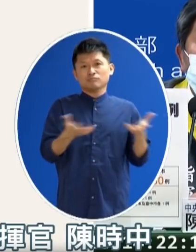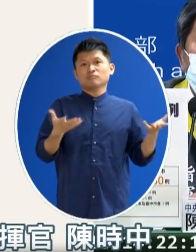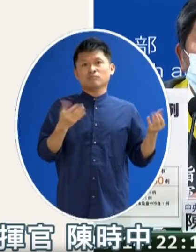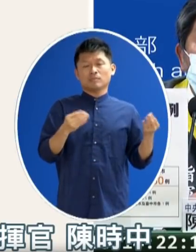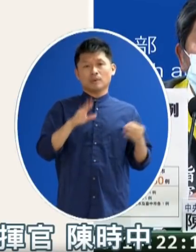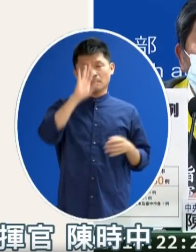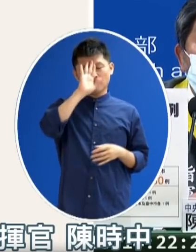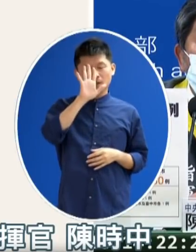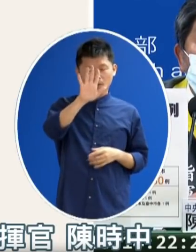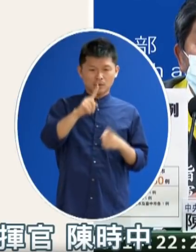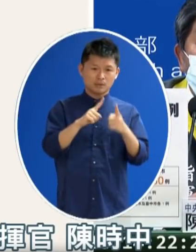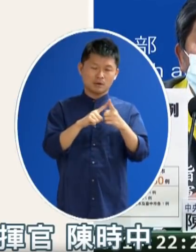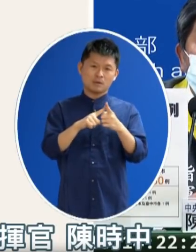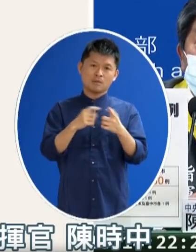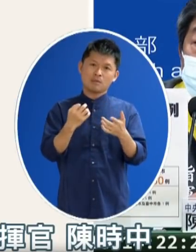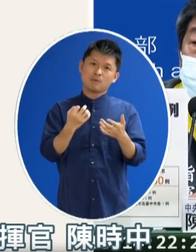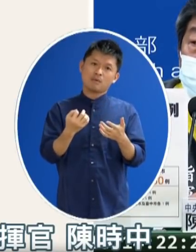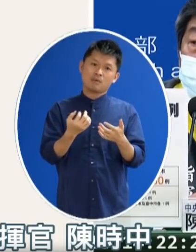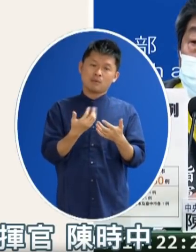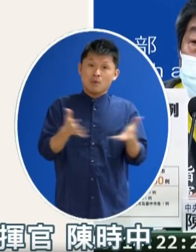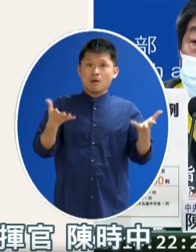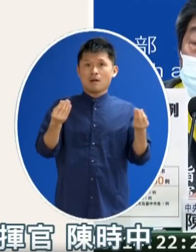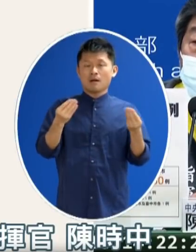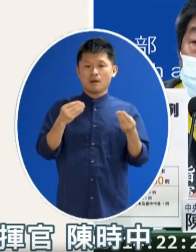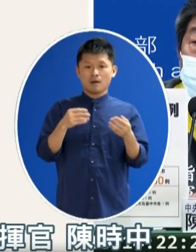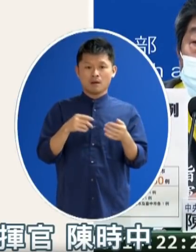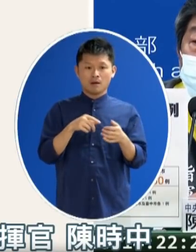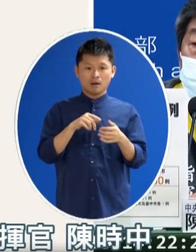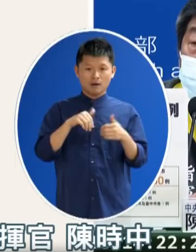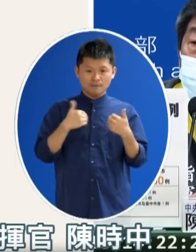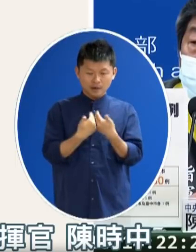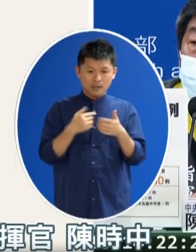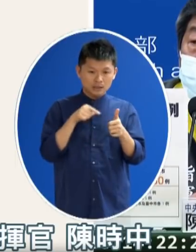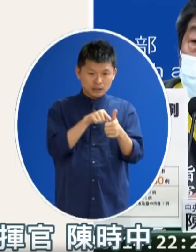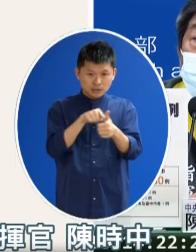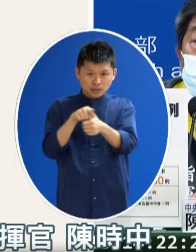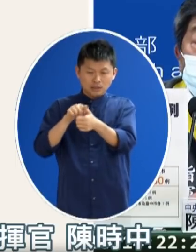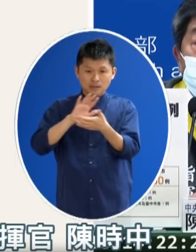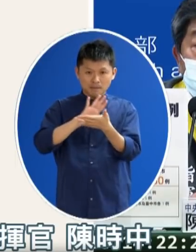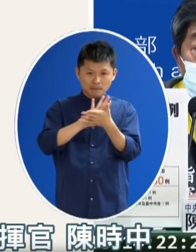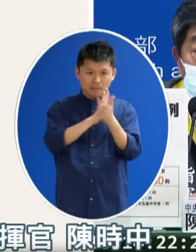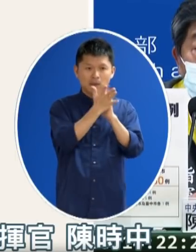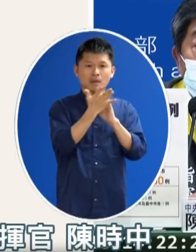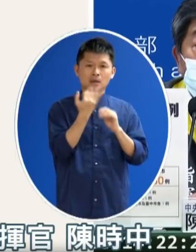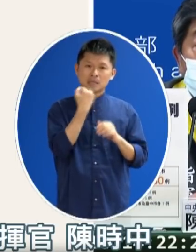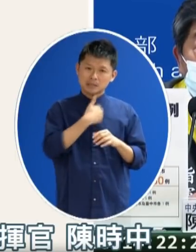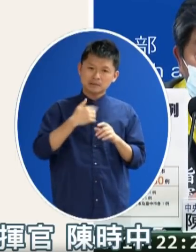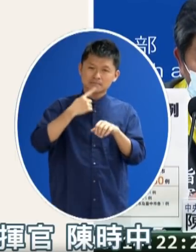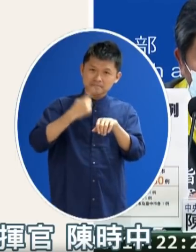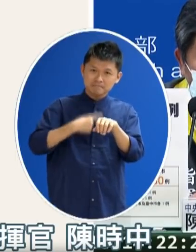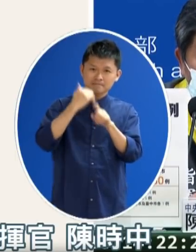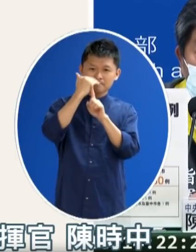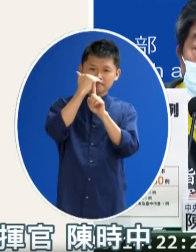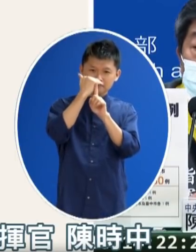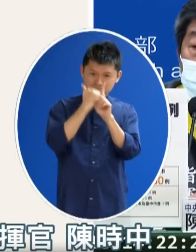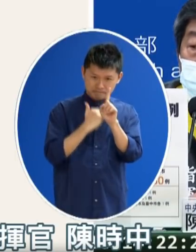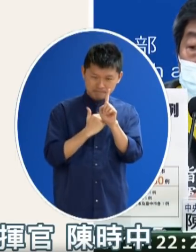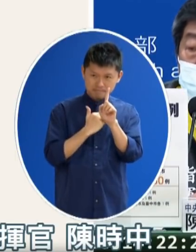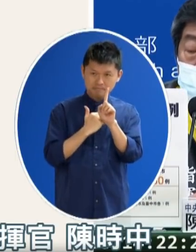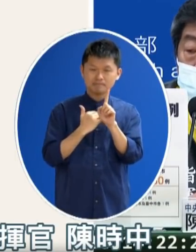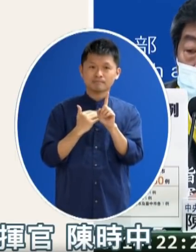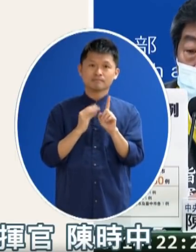现在染疫的一个数目，要直接讲就产生变异，当然不是说不会有哈，但是可能性是相对的